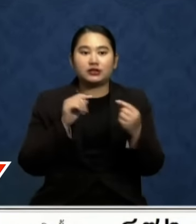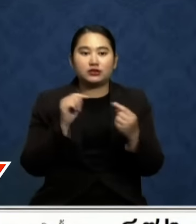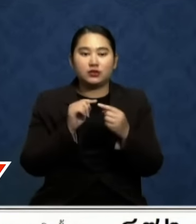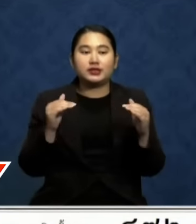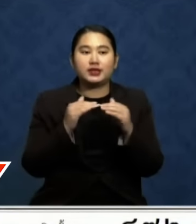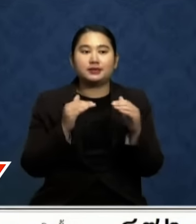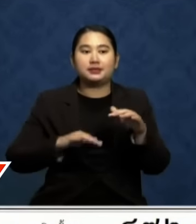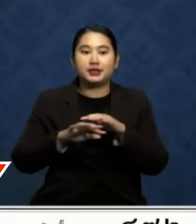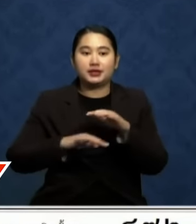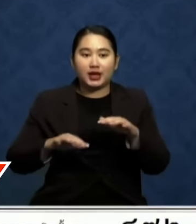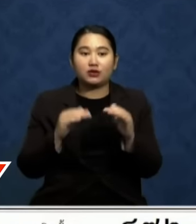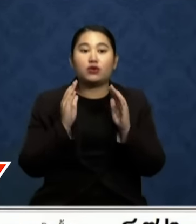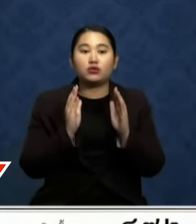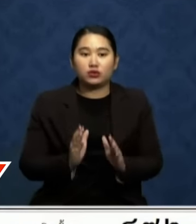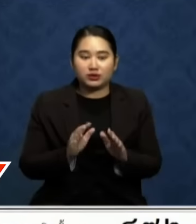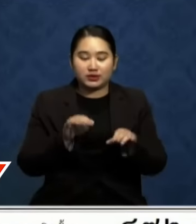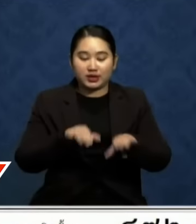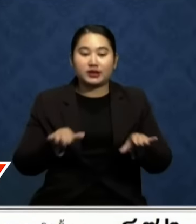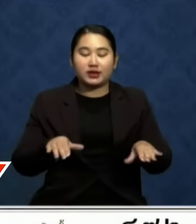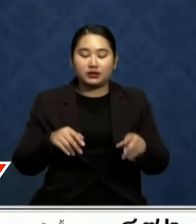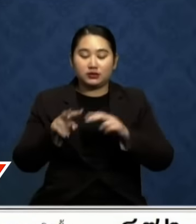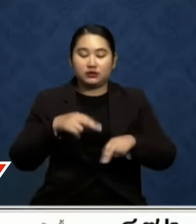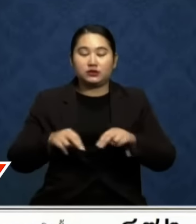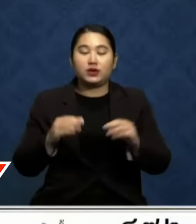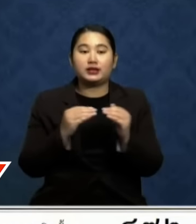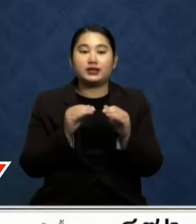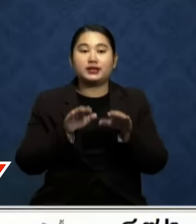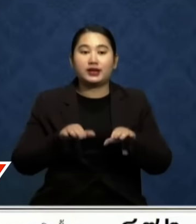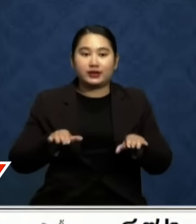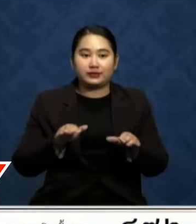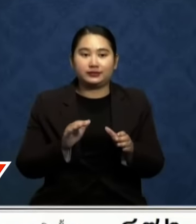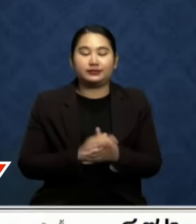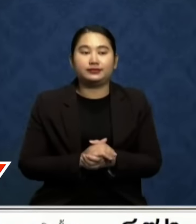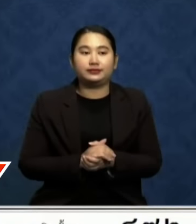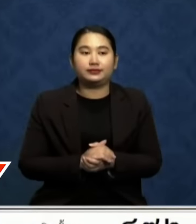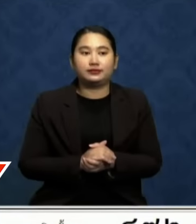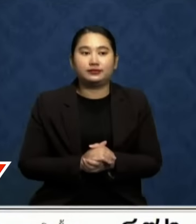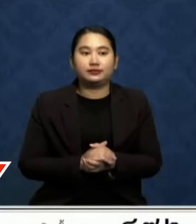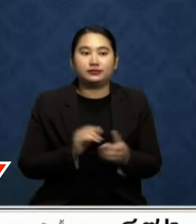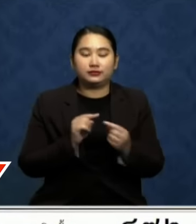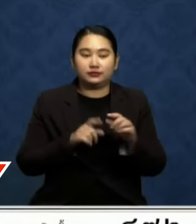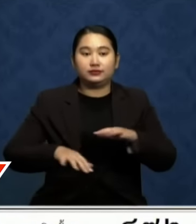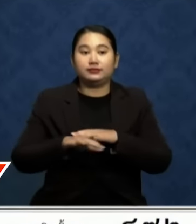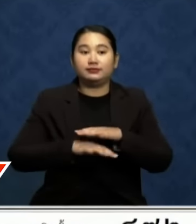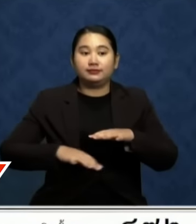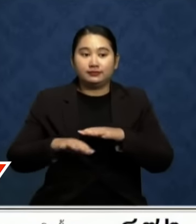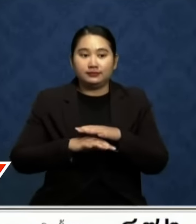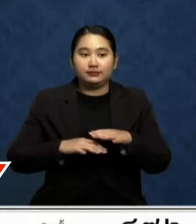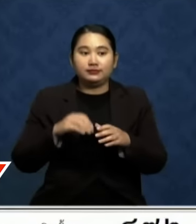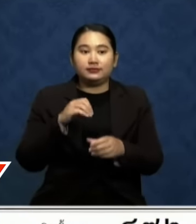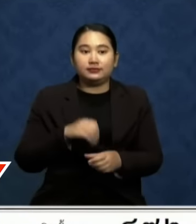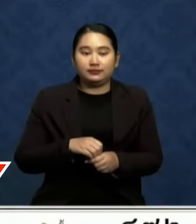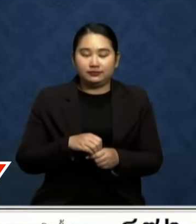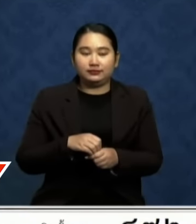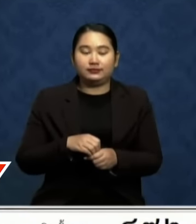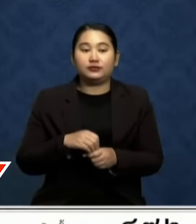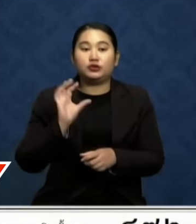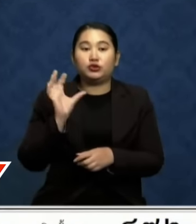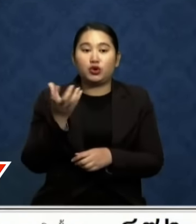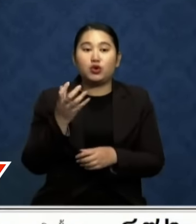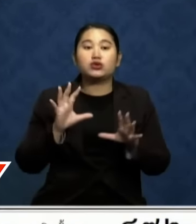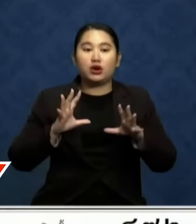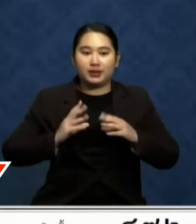านของเด็กในการที่จะคุ้มครองนะคะคุณค่าหรือศักดิ์ศรีความเป็นมนุษย์ที่เป็นเบสิกไรท์อยู่ในฮิวแมนไรท์ที่ทั่วโลกย